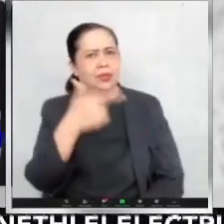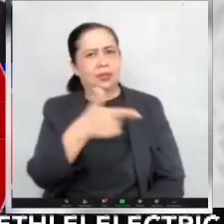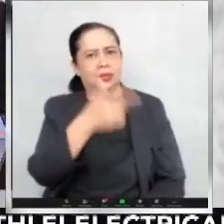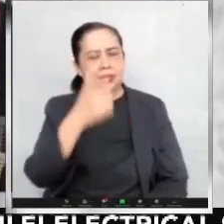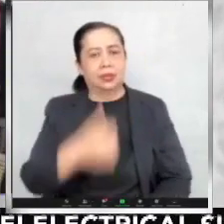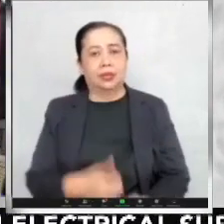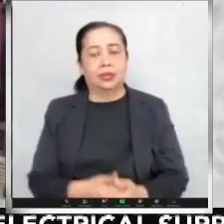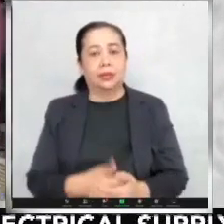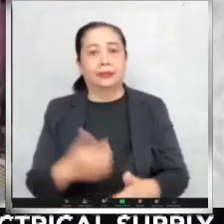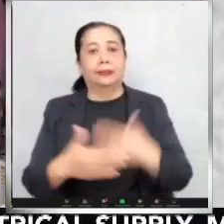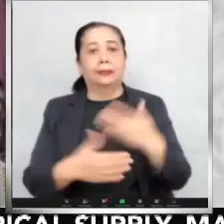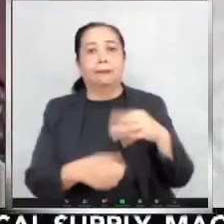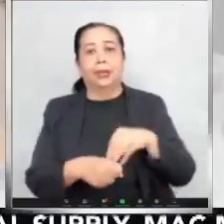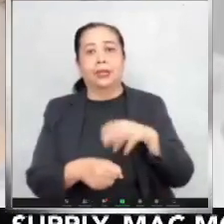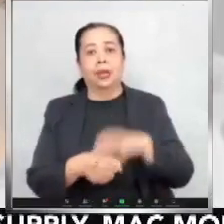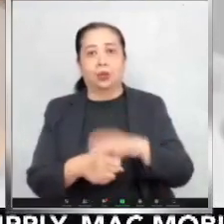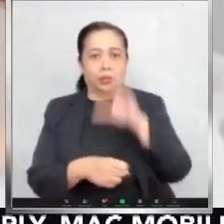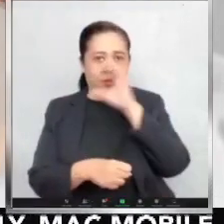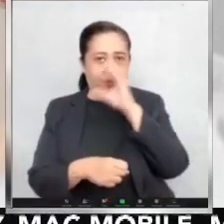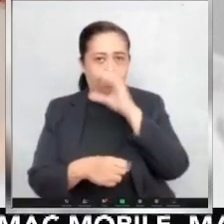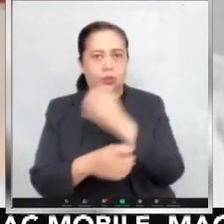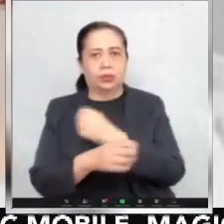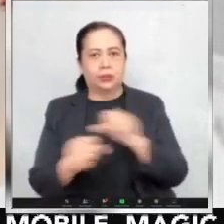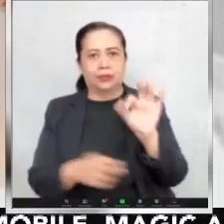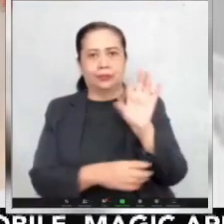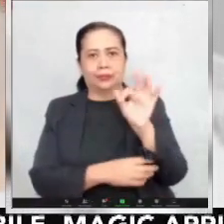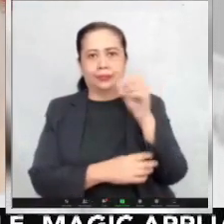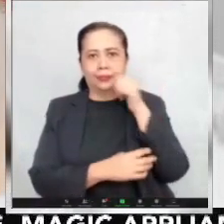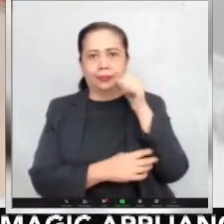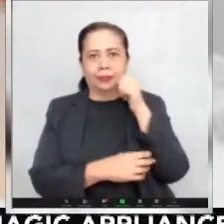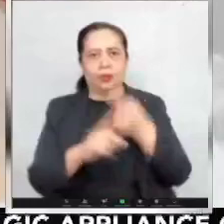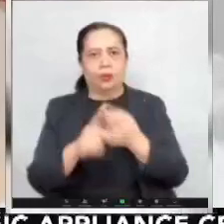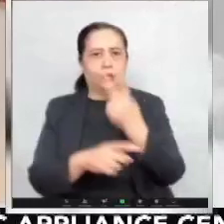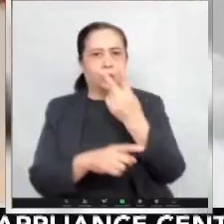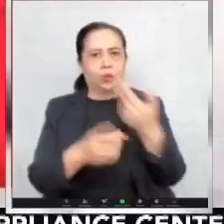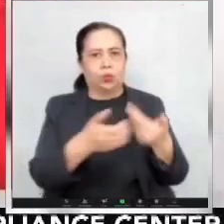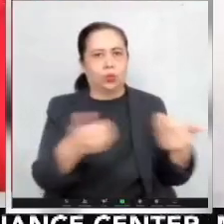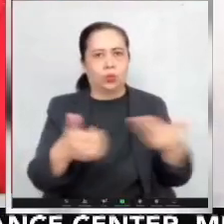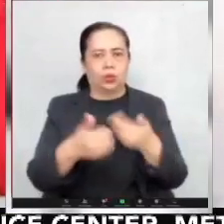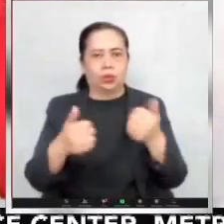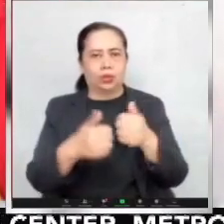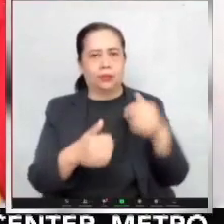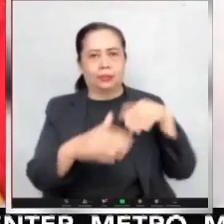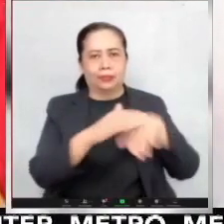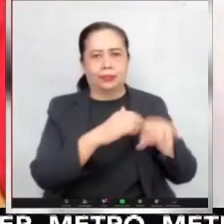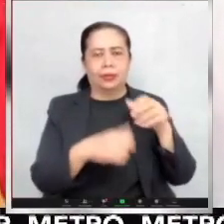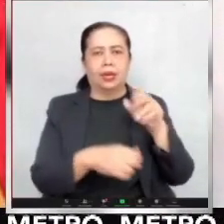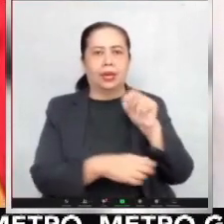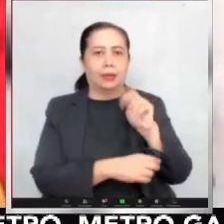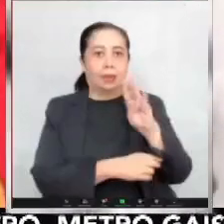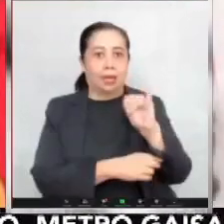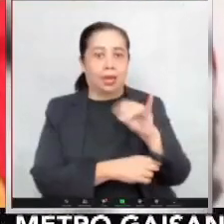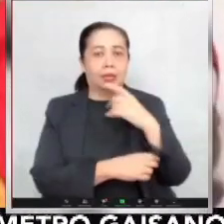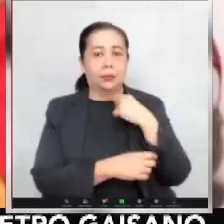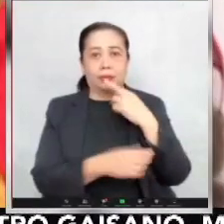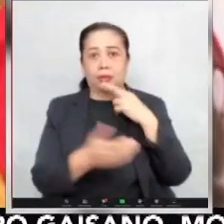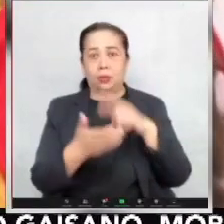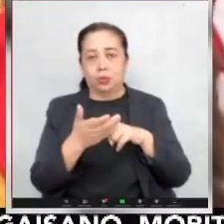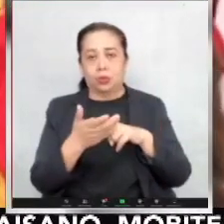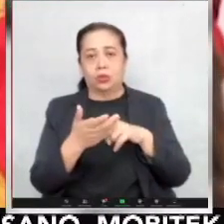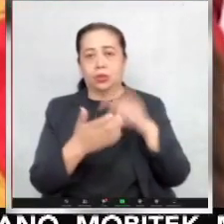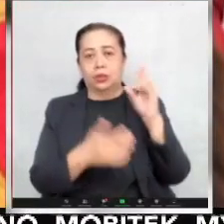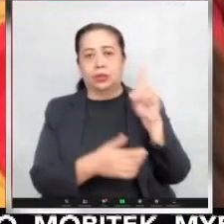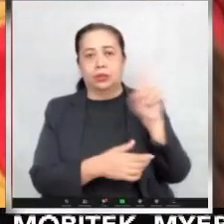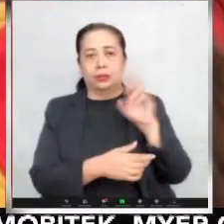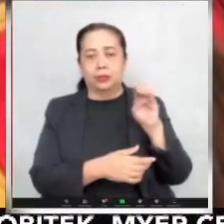Mandaue, Cebu, nasagipang 19 na babae mula sa dalawang magkahiwalay na raid ng NBI. Sa ulat ng Super Radio Cebu, nagtatrabaho ang mga